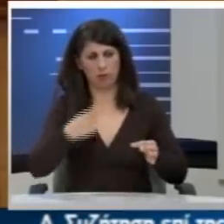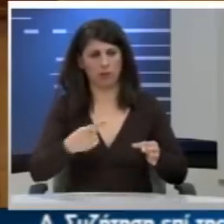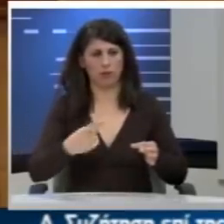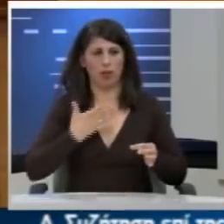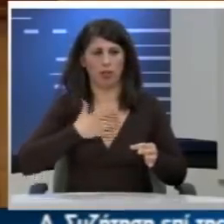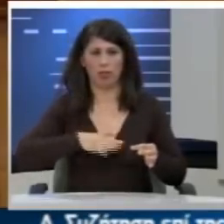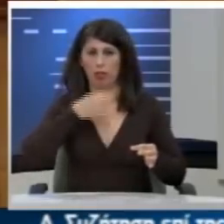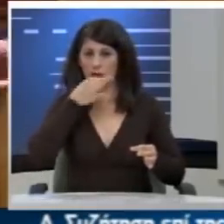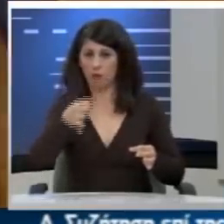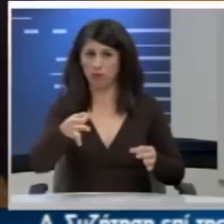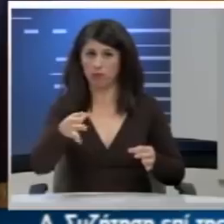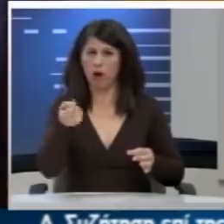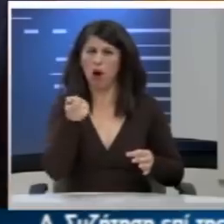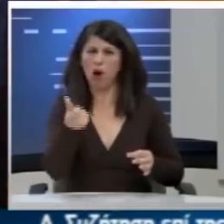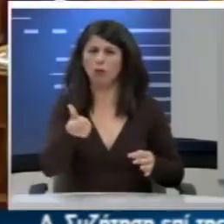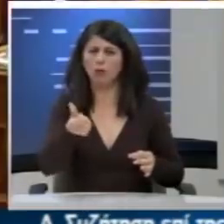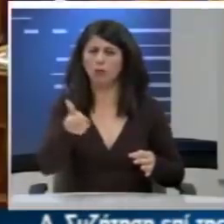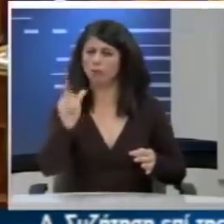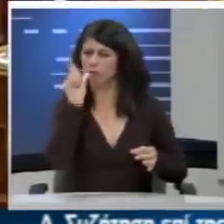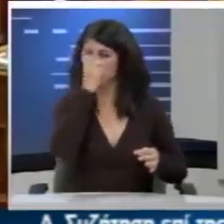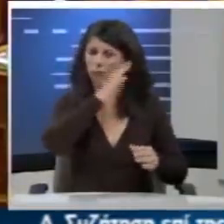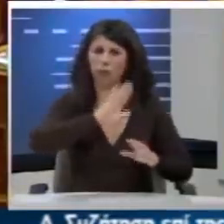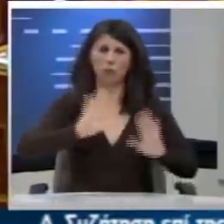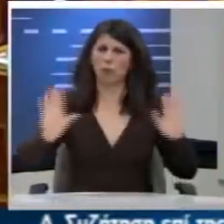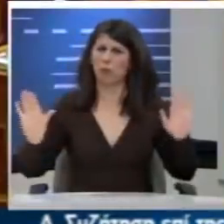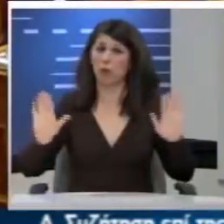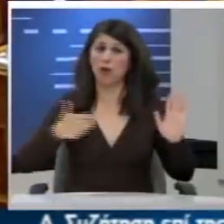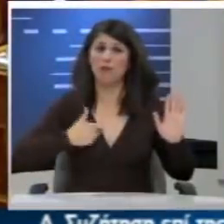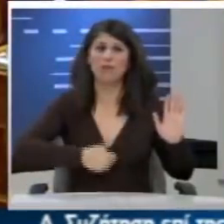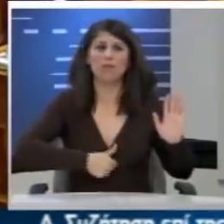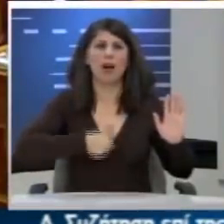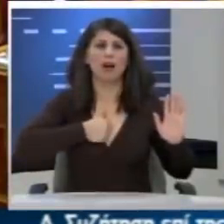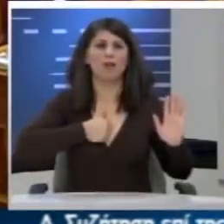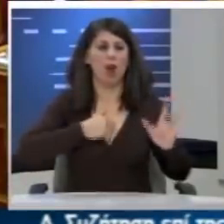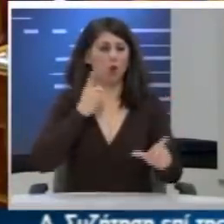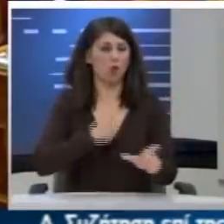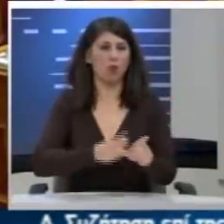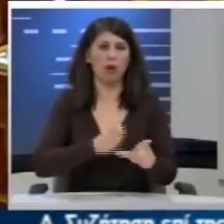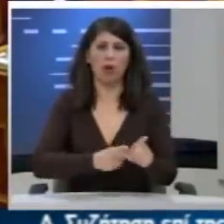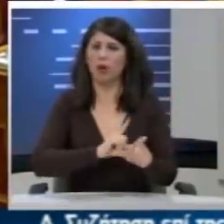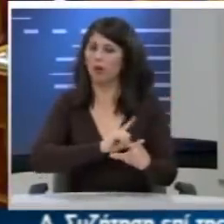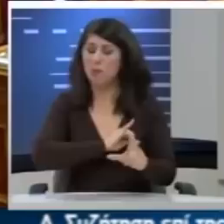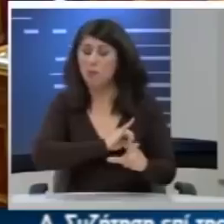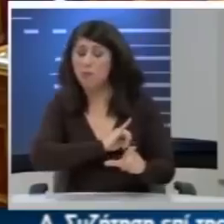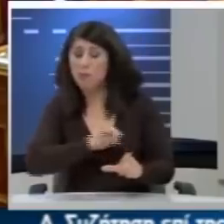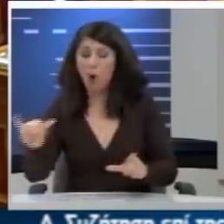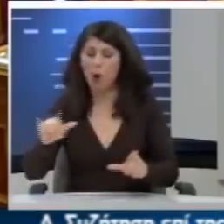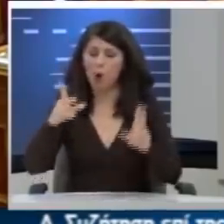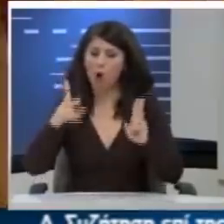να πούμε χωρίς ίχνος έπαρσης ότι είμαστε περήφανοι σαν Κομμουνιστικό Κόμμα Ελλάδας γιατί δεν σταματήσαμε